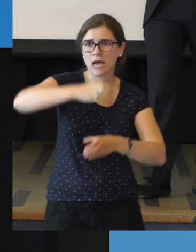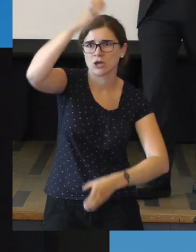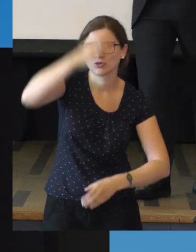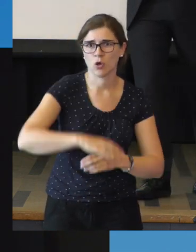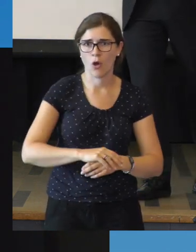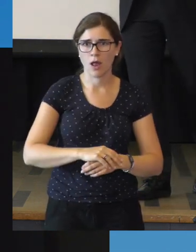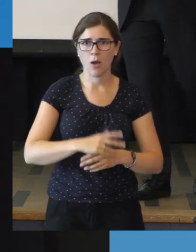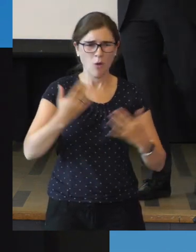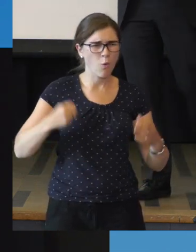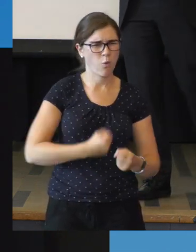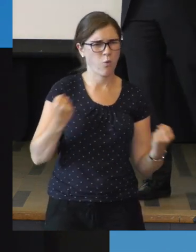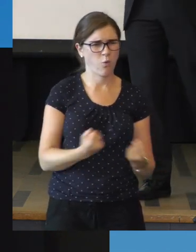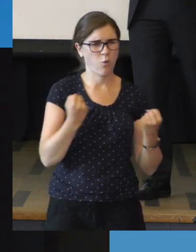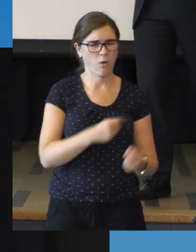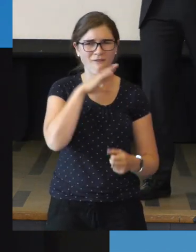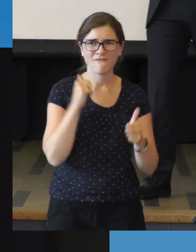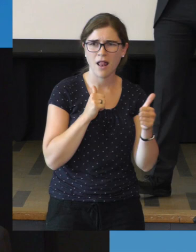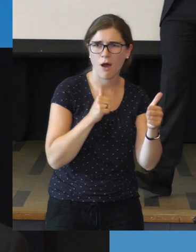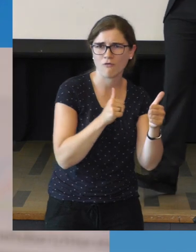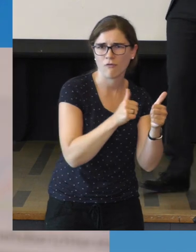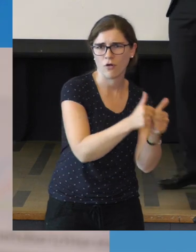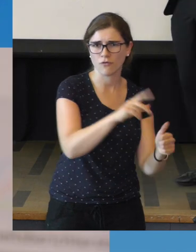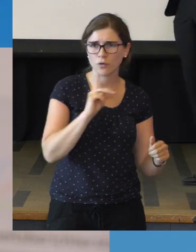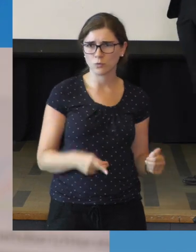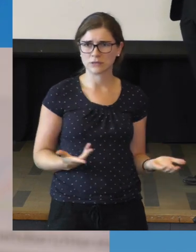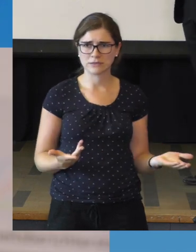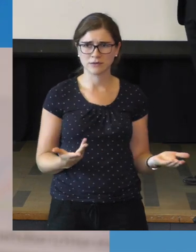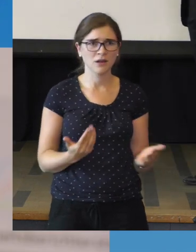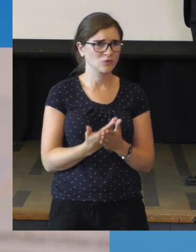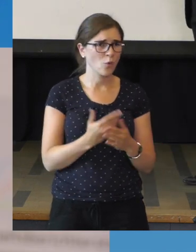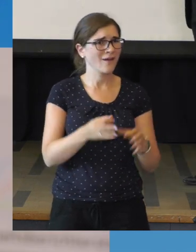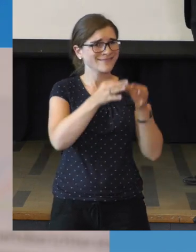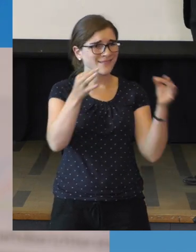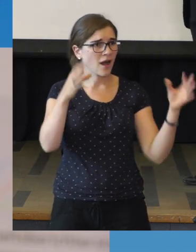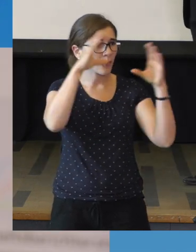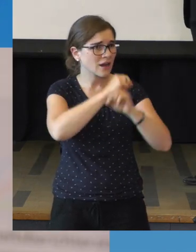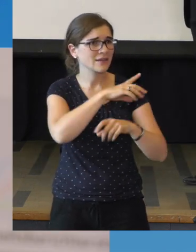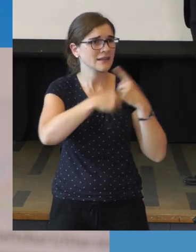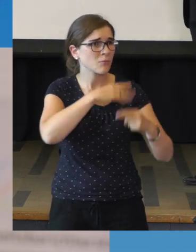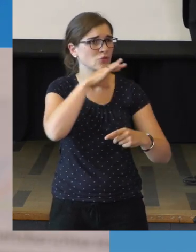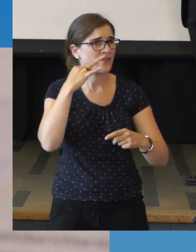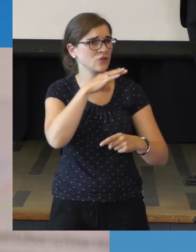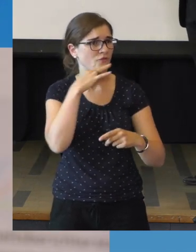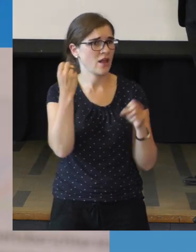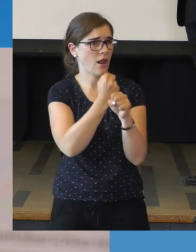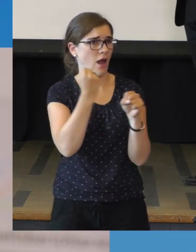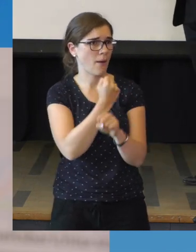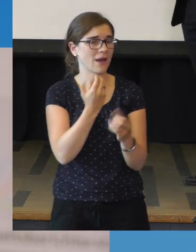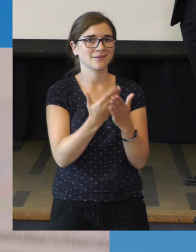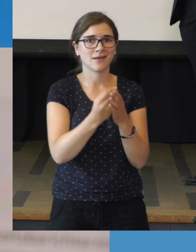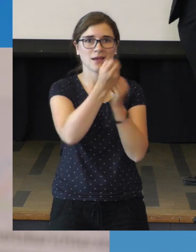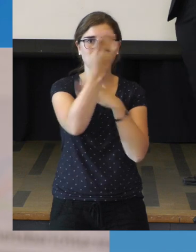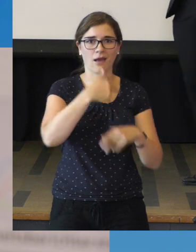Meter besteht. Und dadurch, dass das Herz Tag und Nacht zu viel arbeiten muss, wird das Herz geschädigt. Es